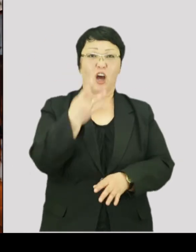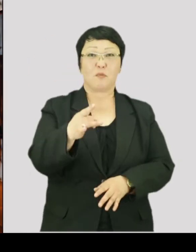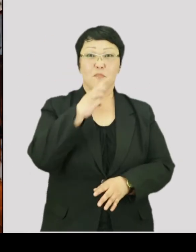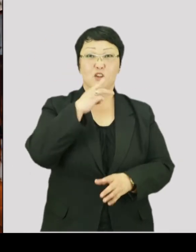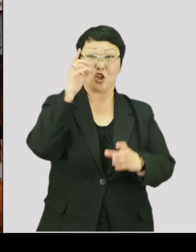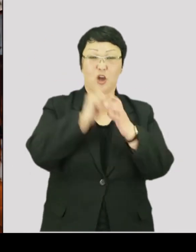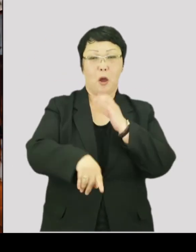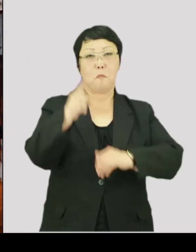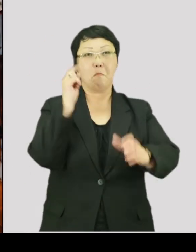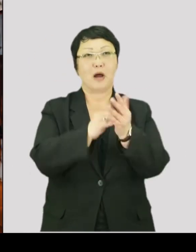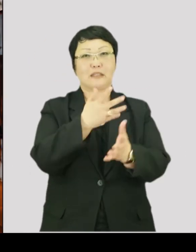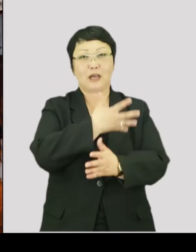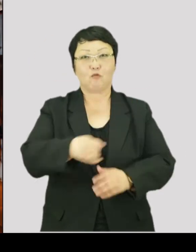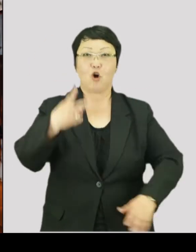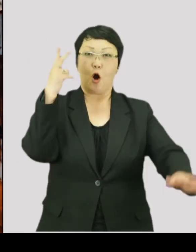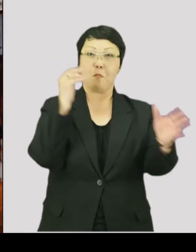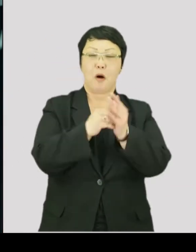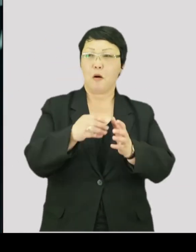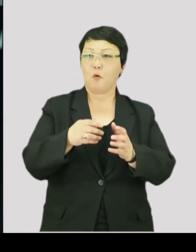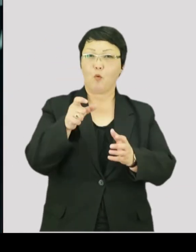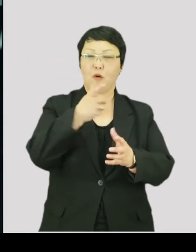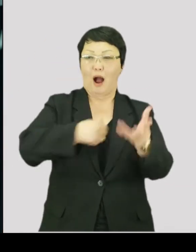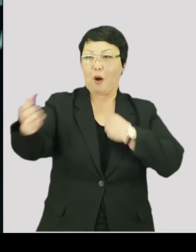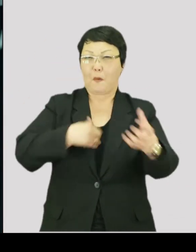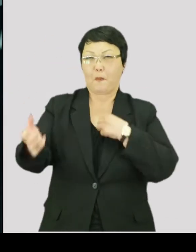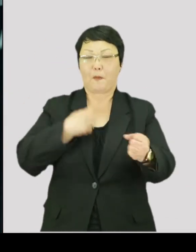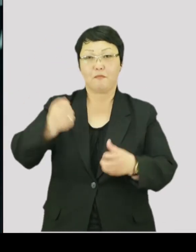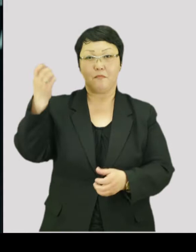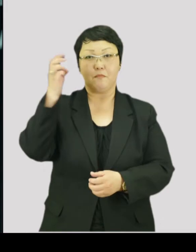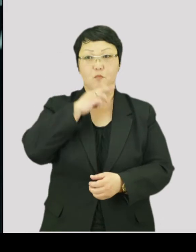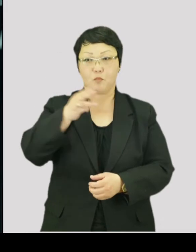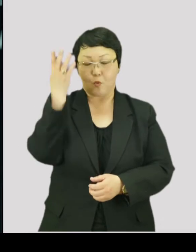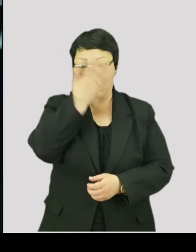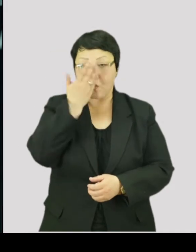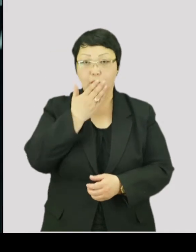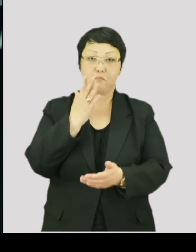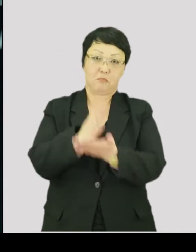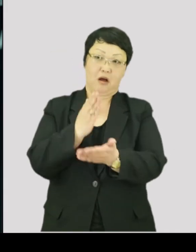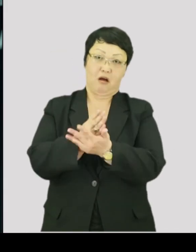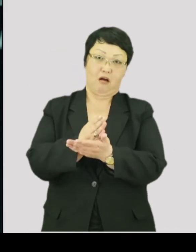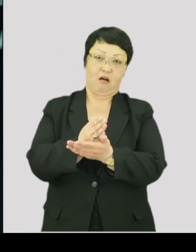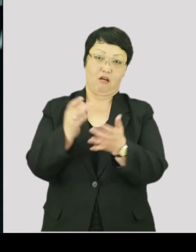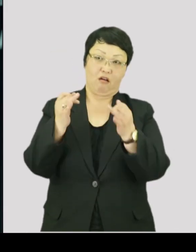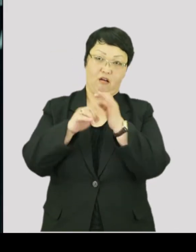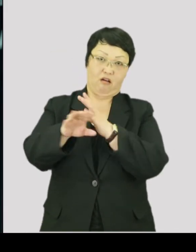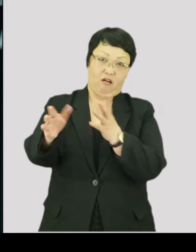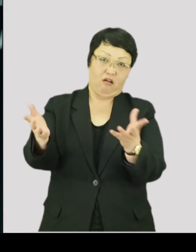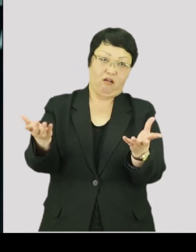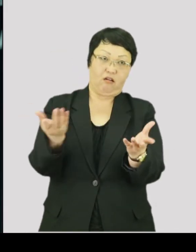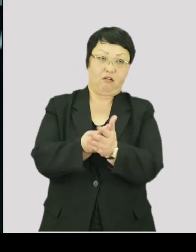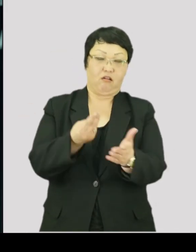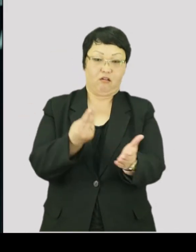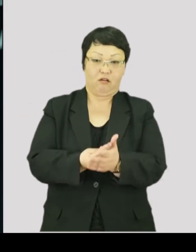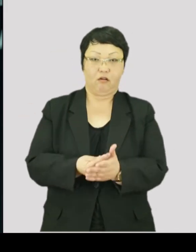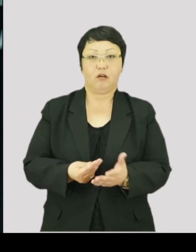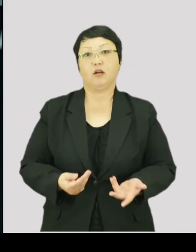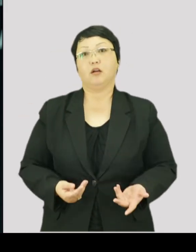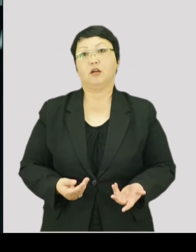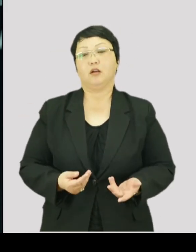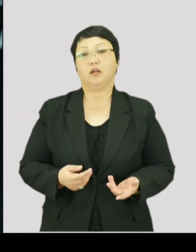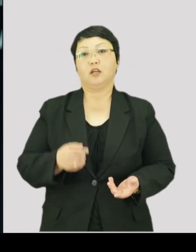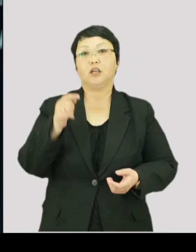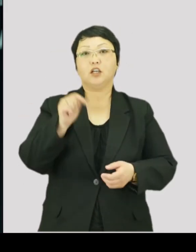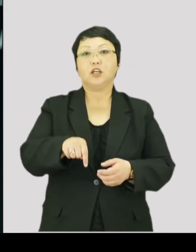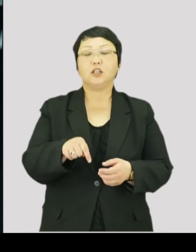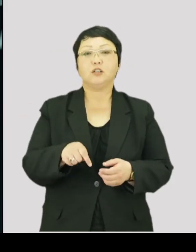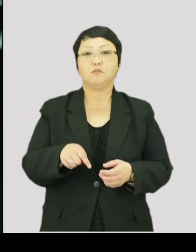нь 1500 2000 гараад явцсан байдаг. Мэдээлэл сайн авсан хүн одоо сайн ба муу эсвэл ийм гэдэг хөлбөрийг хэлэх оролцох